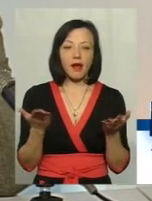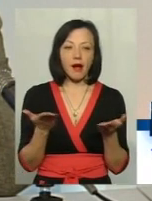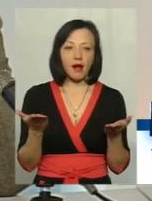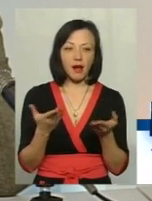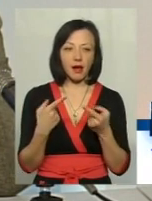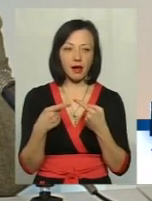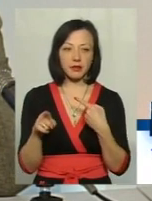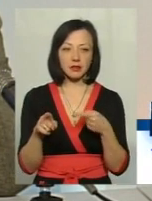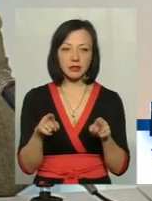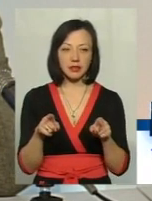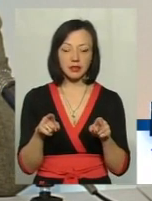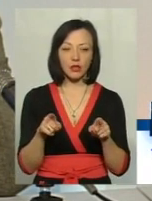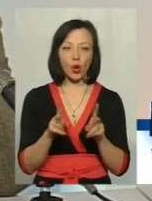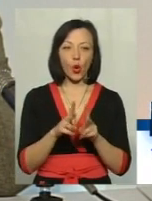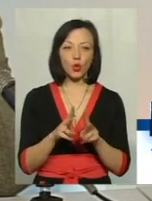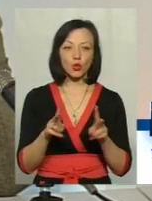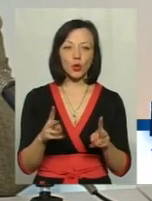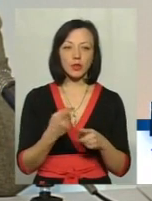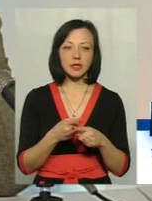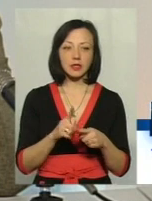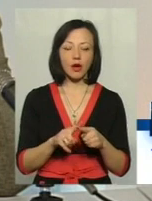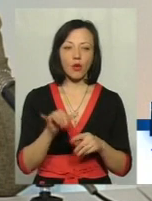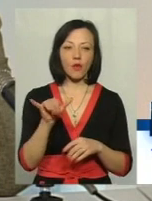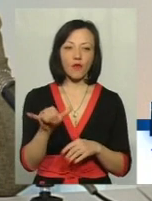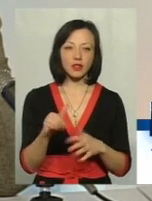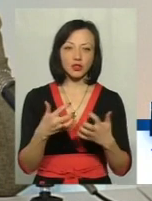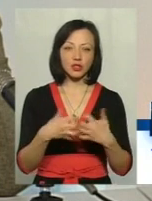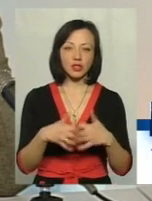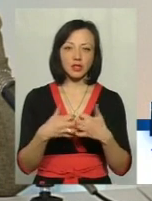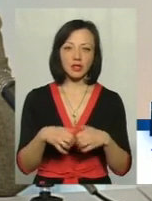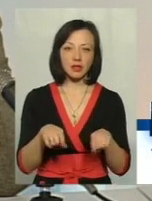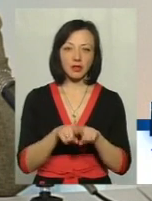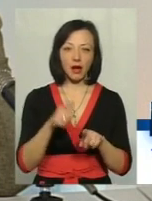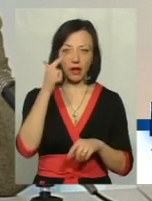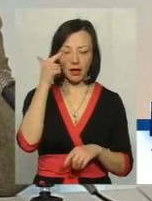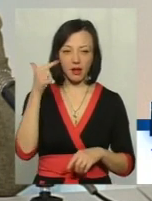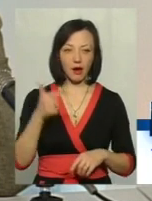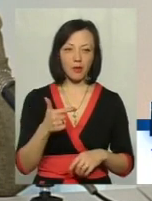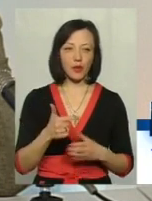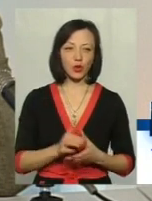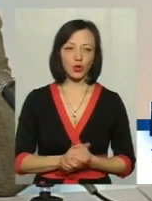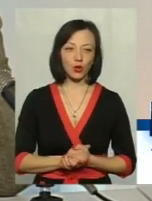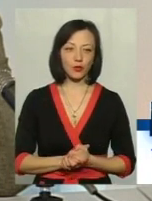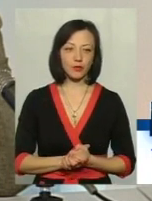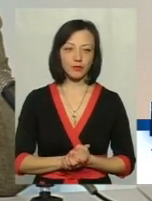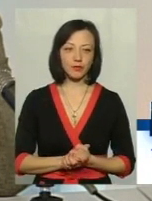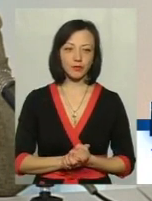різниця, що хто це так у вас там считає так грамотно?